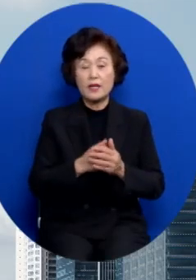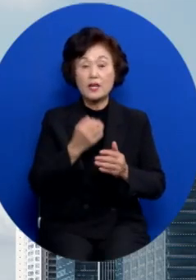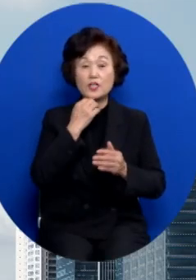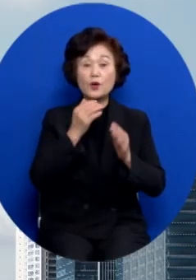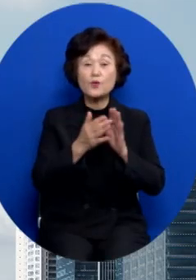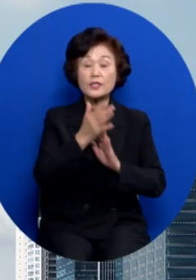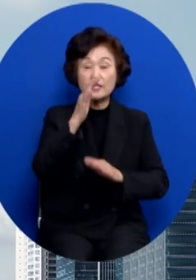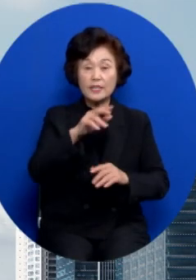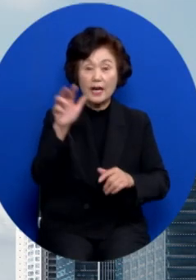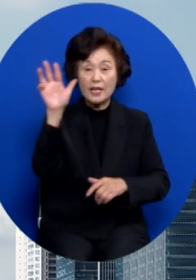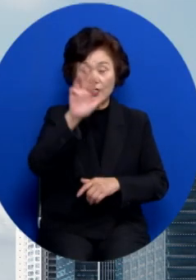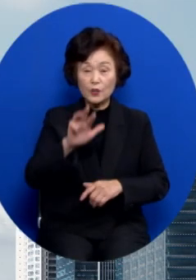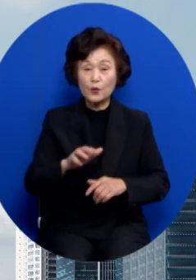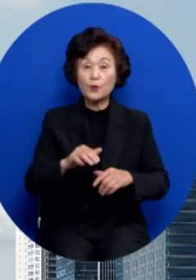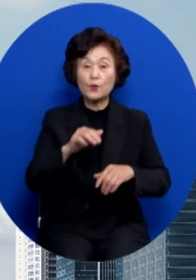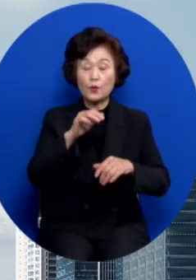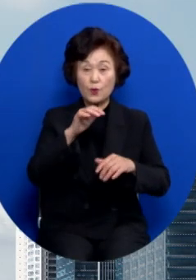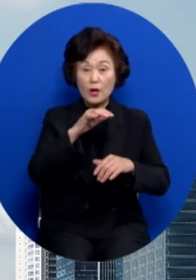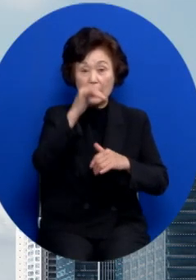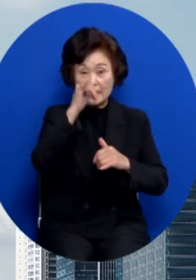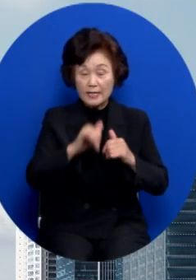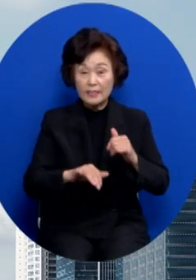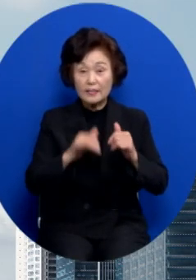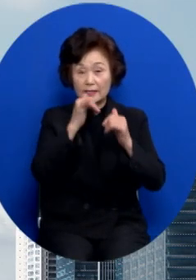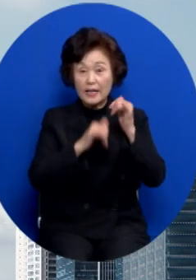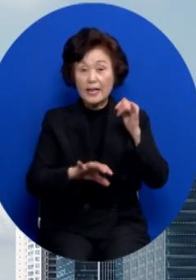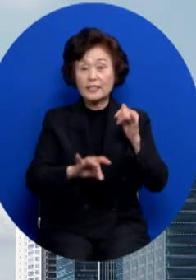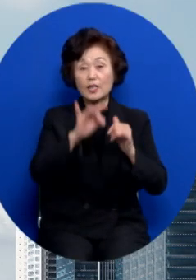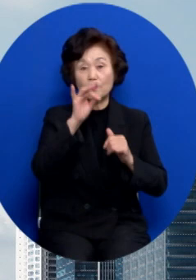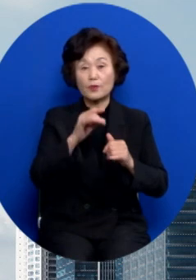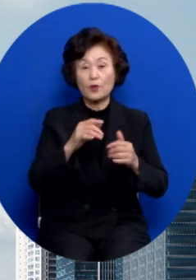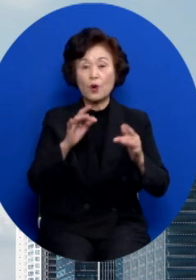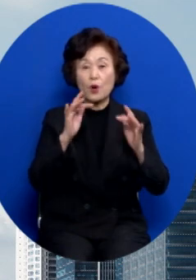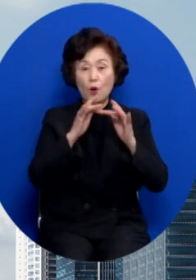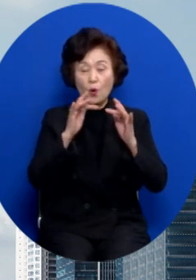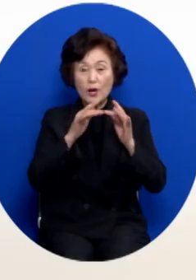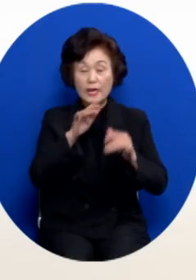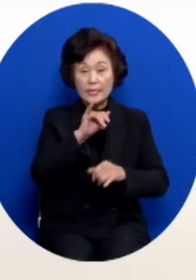서울시가 전국 최초로 온라인 빈대 신고센터를 운영합니다.